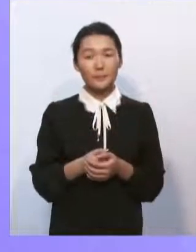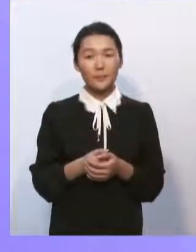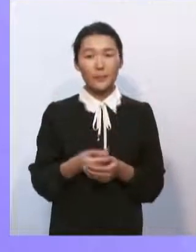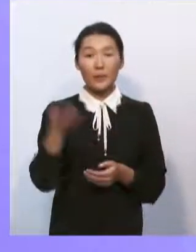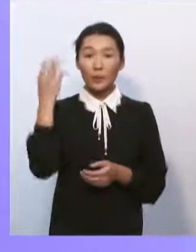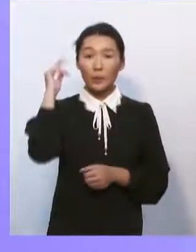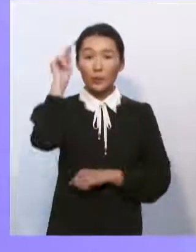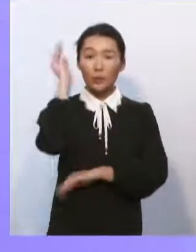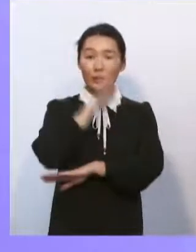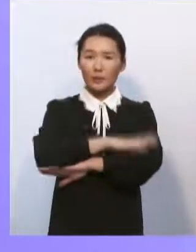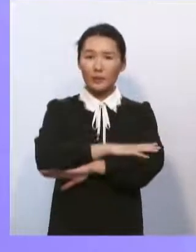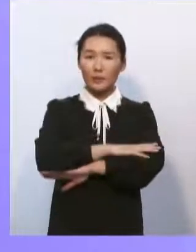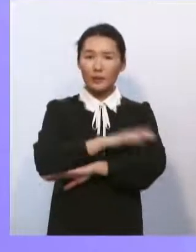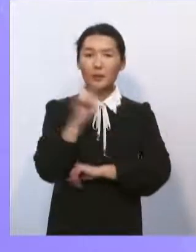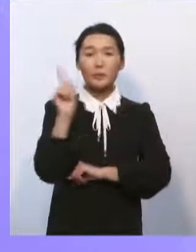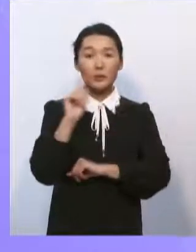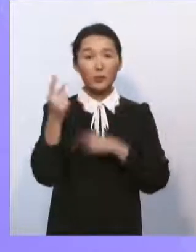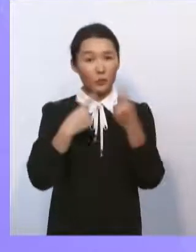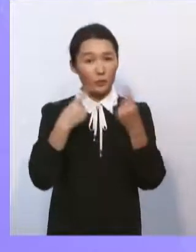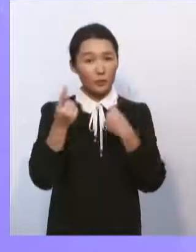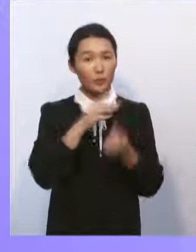Өткөн сабакта эмне жөнүндө сүйлөштүк?